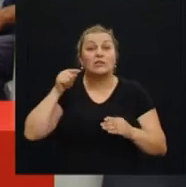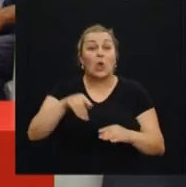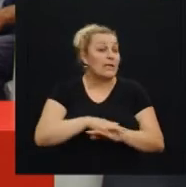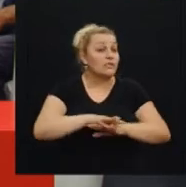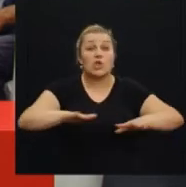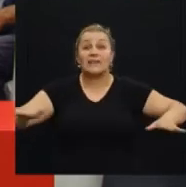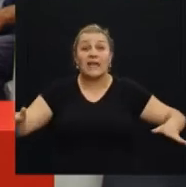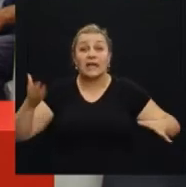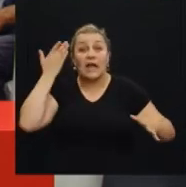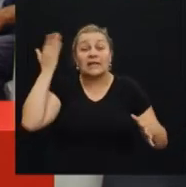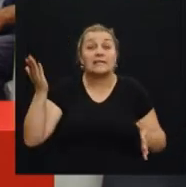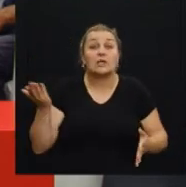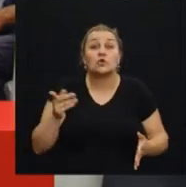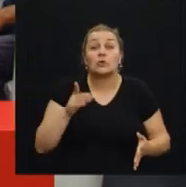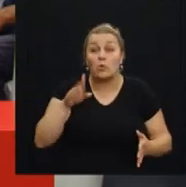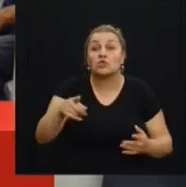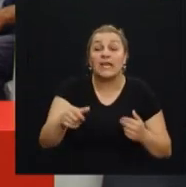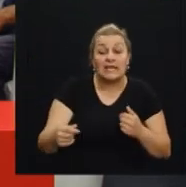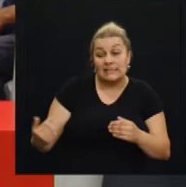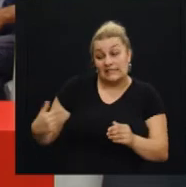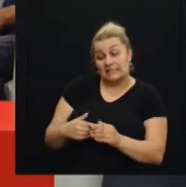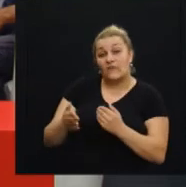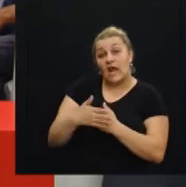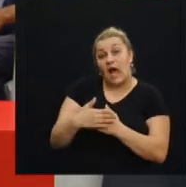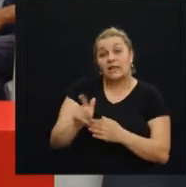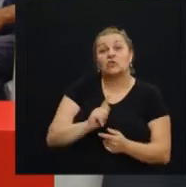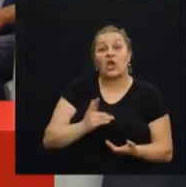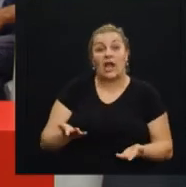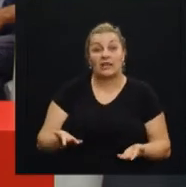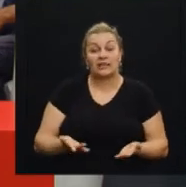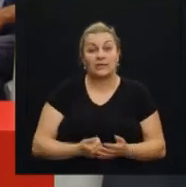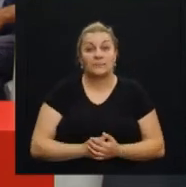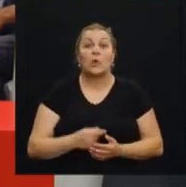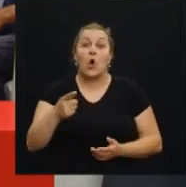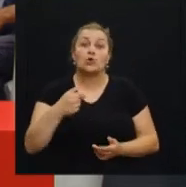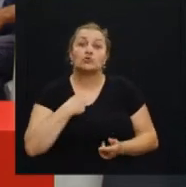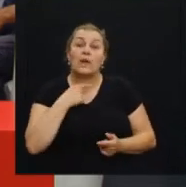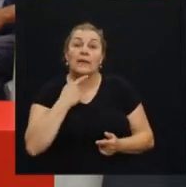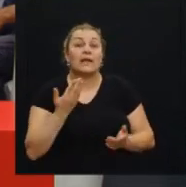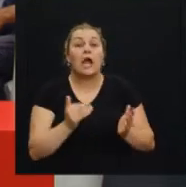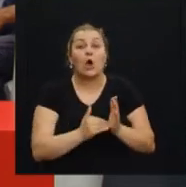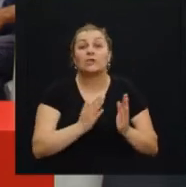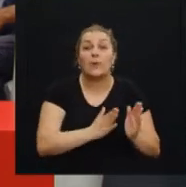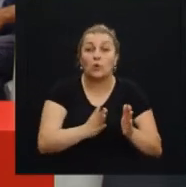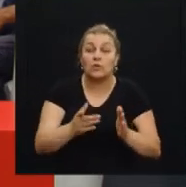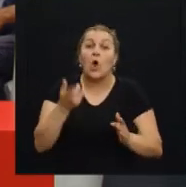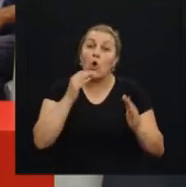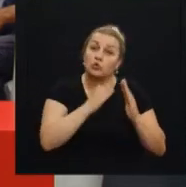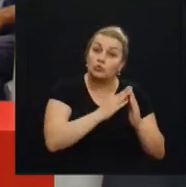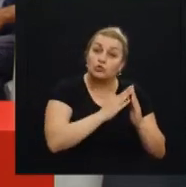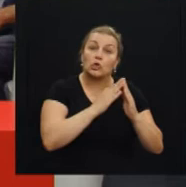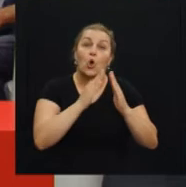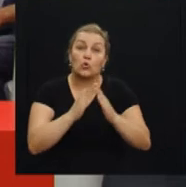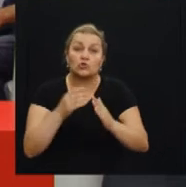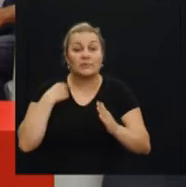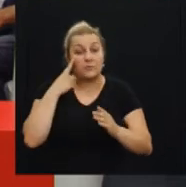i ne znaš, morate čekati iza vrata, ne znaš šta. Oni su nam rekli kako šta di. I mi smo od kuće do kuće vidjeli